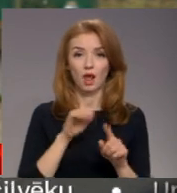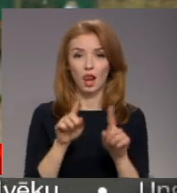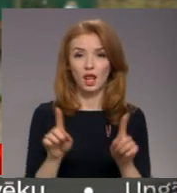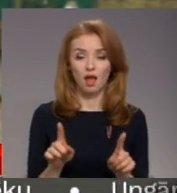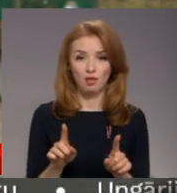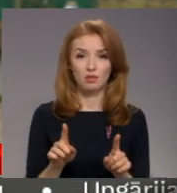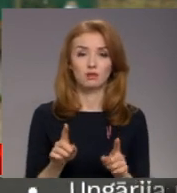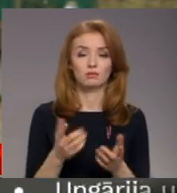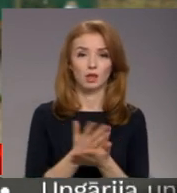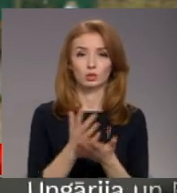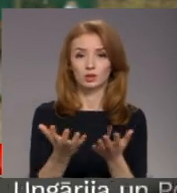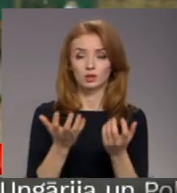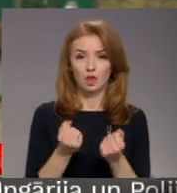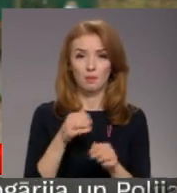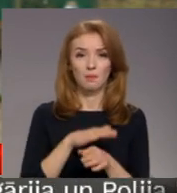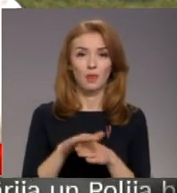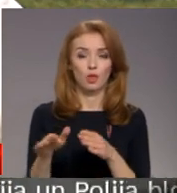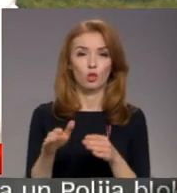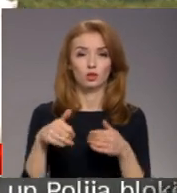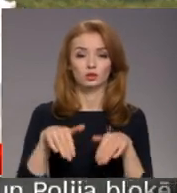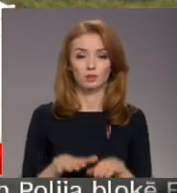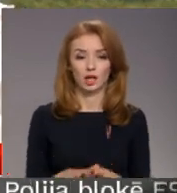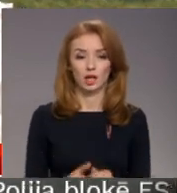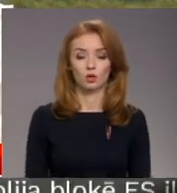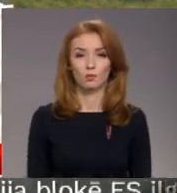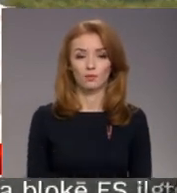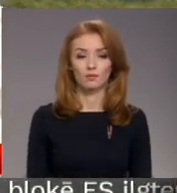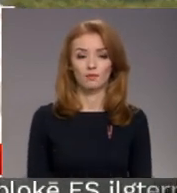saņem krimināllietas tiesas pilno spriedumu. Pagāja